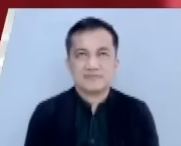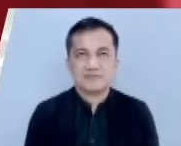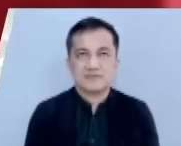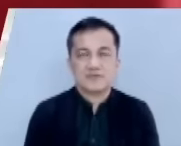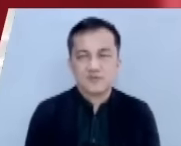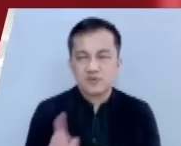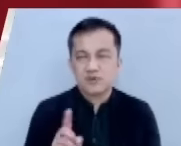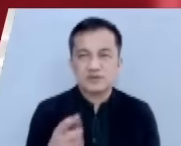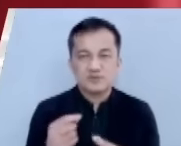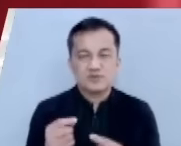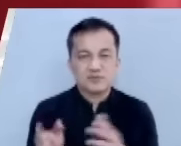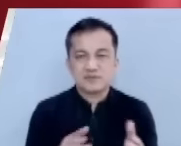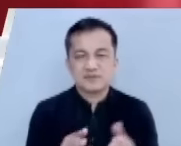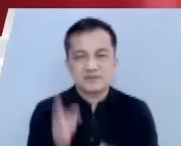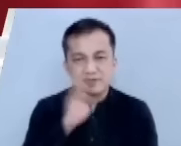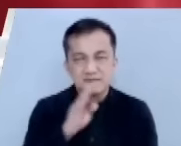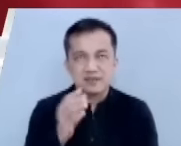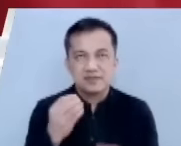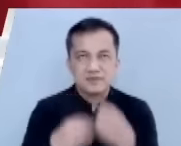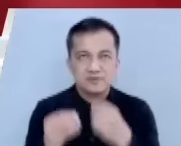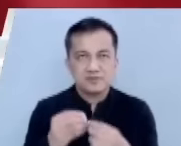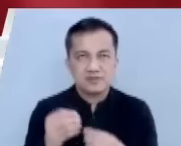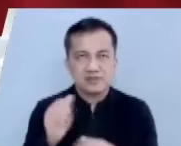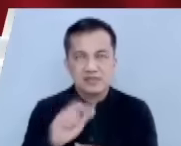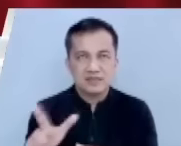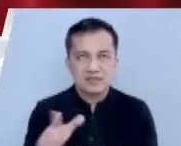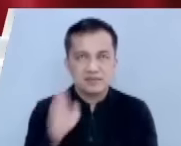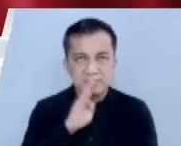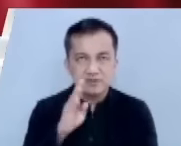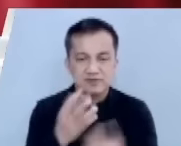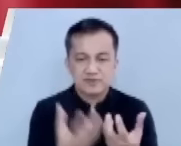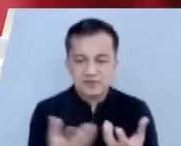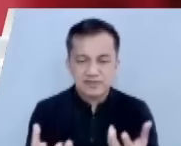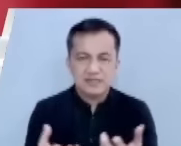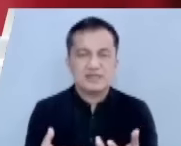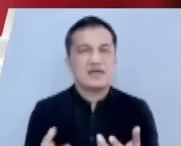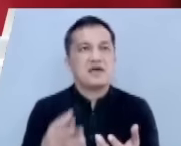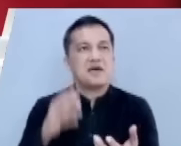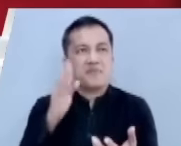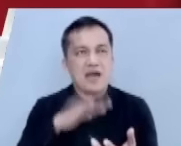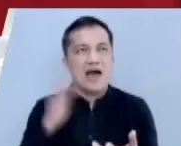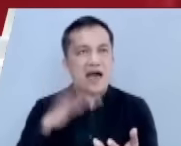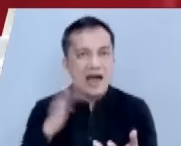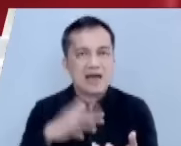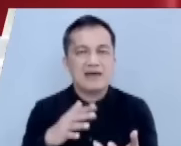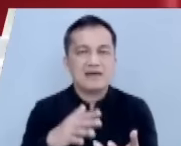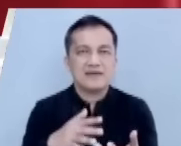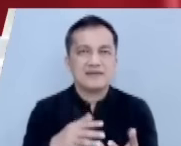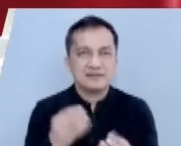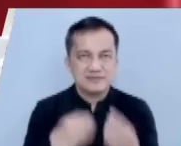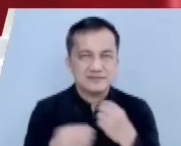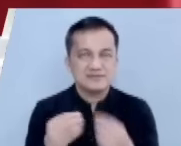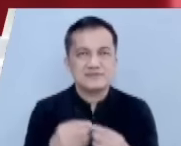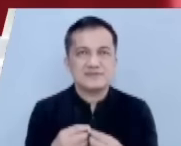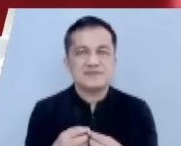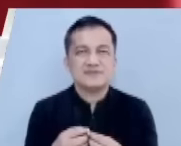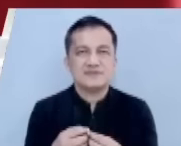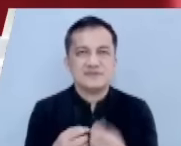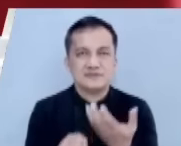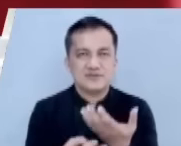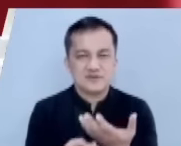Kumain ng lahat ng Bicol dishes, maanghang, kainin ng luto ng aking